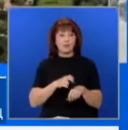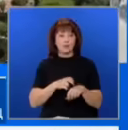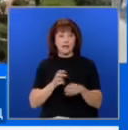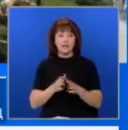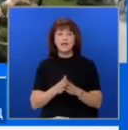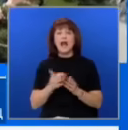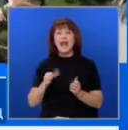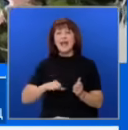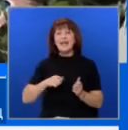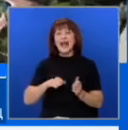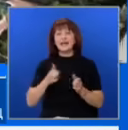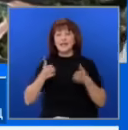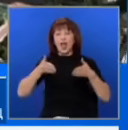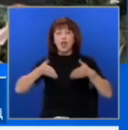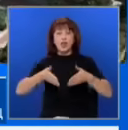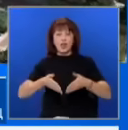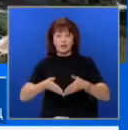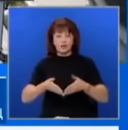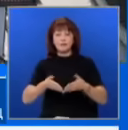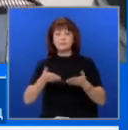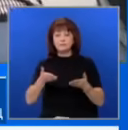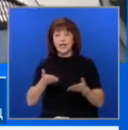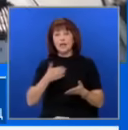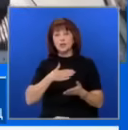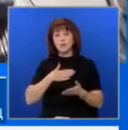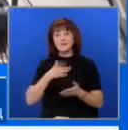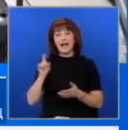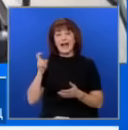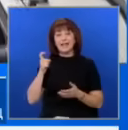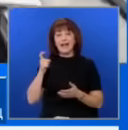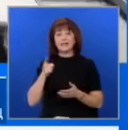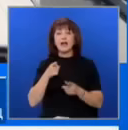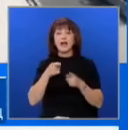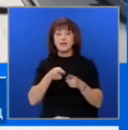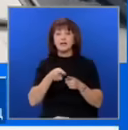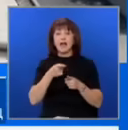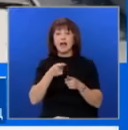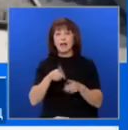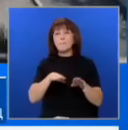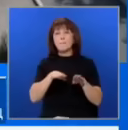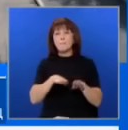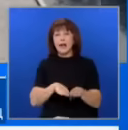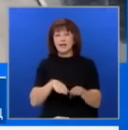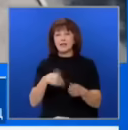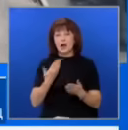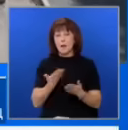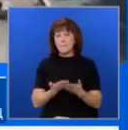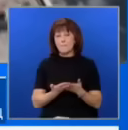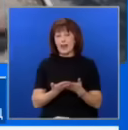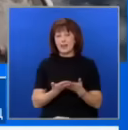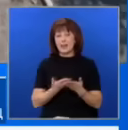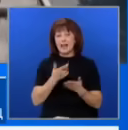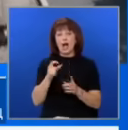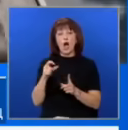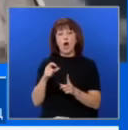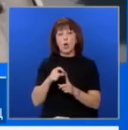малка яхта, също се оказа собственост на Гайтански. Тя стоеше на колесар на паркинга пред лятната резиденция в